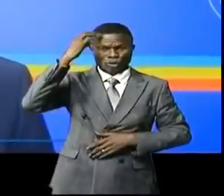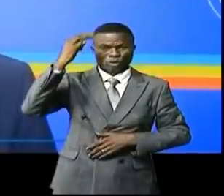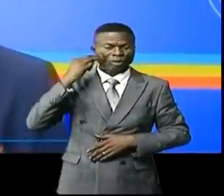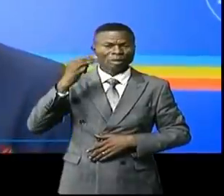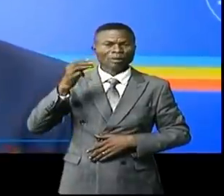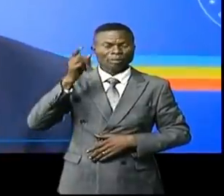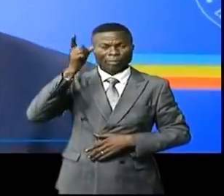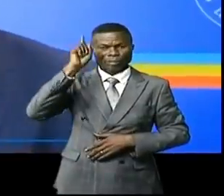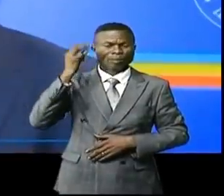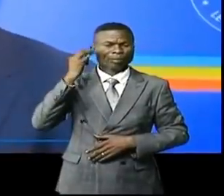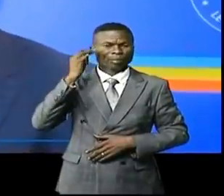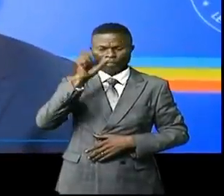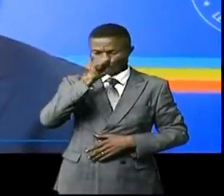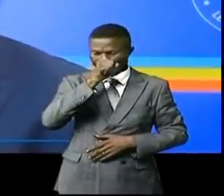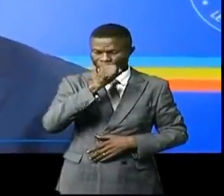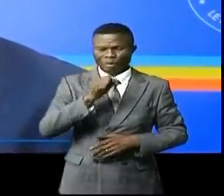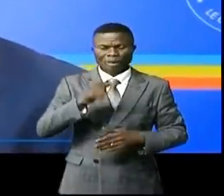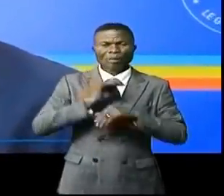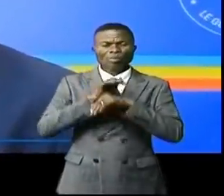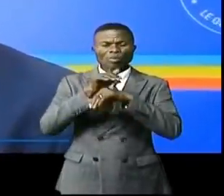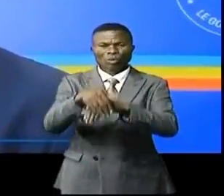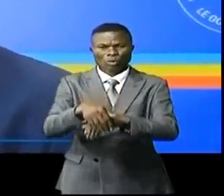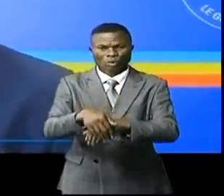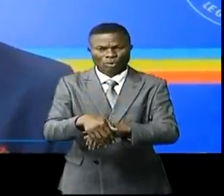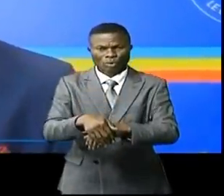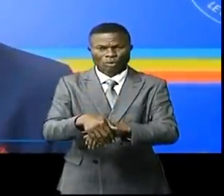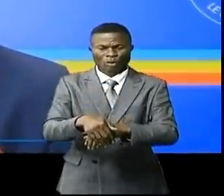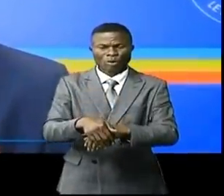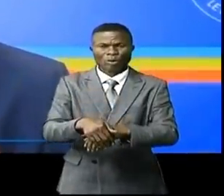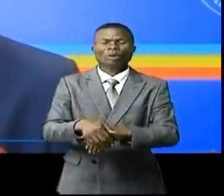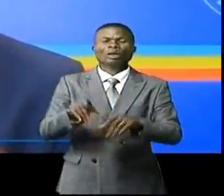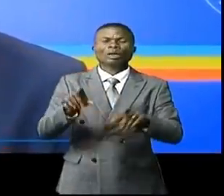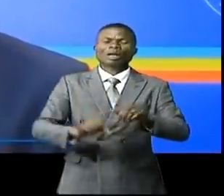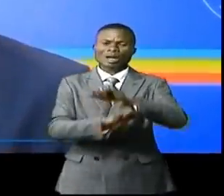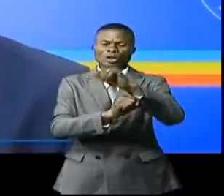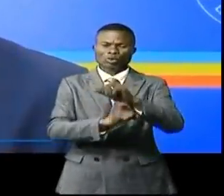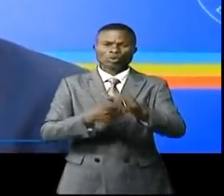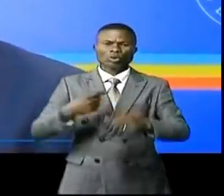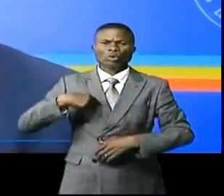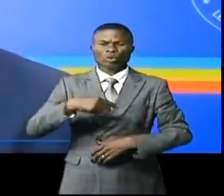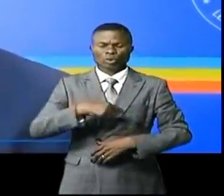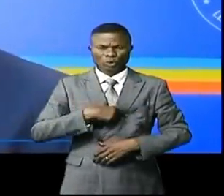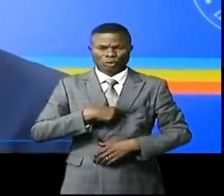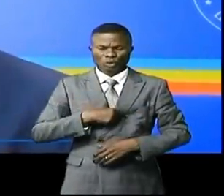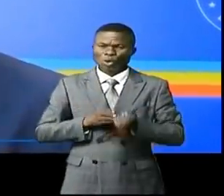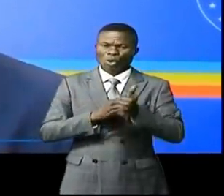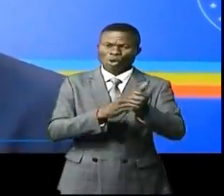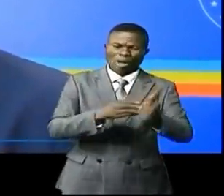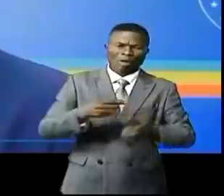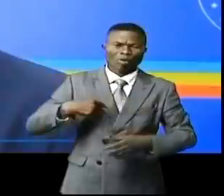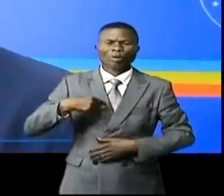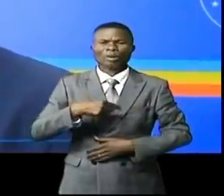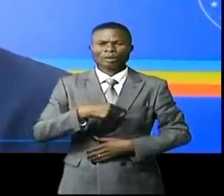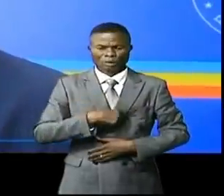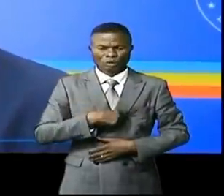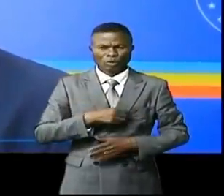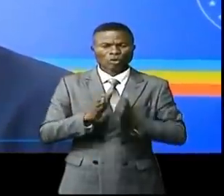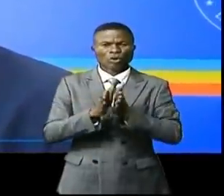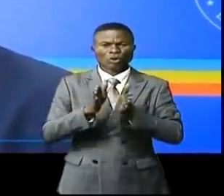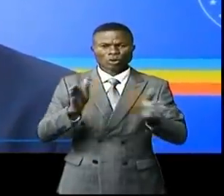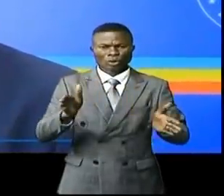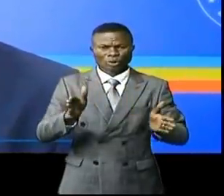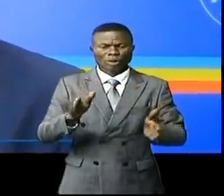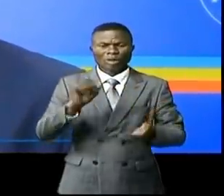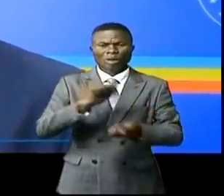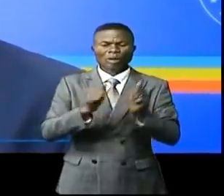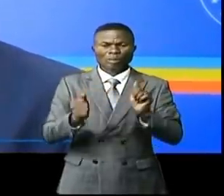ministre. Nous sommes engagés à apporter notre soutien, notre accompagnement total au secteur